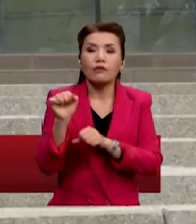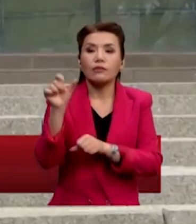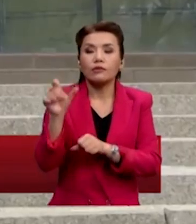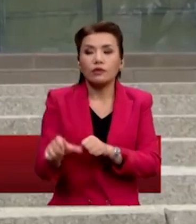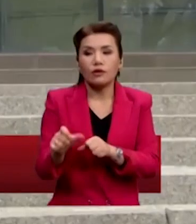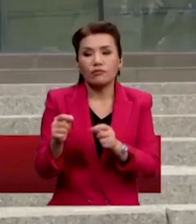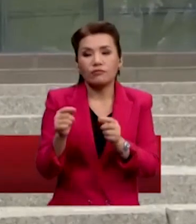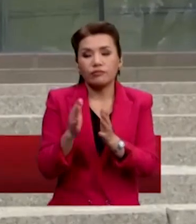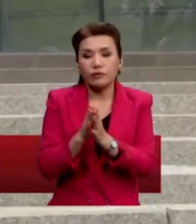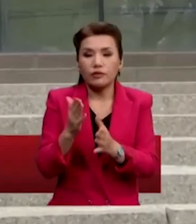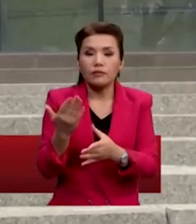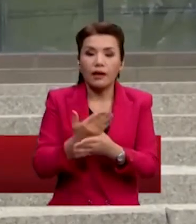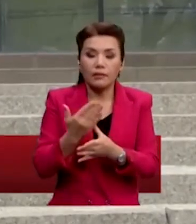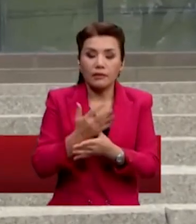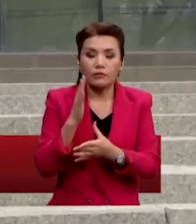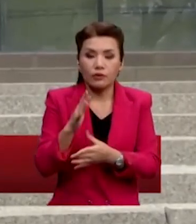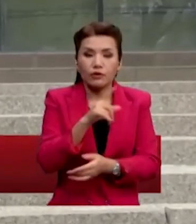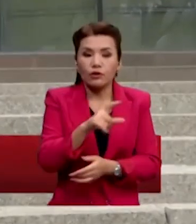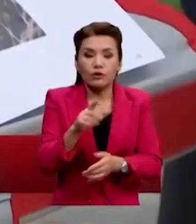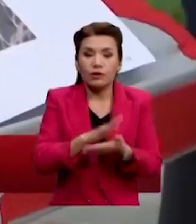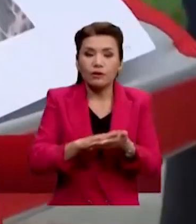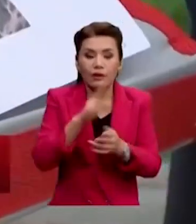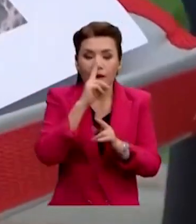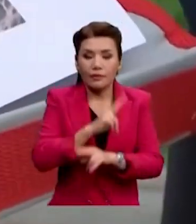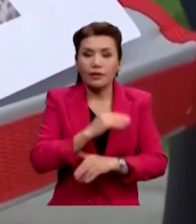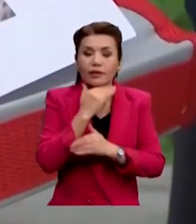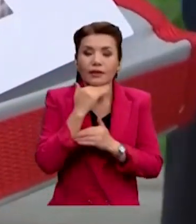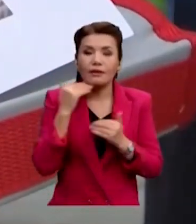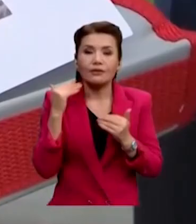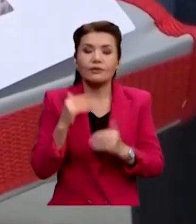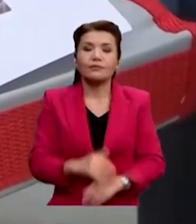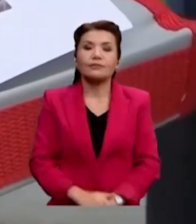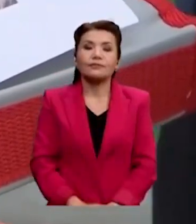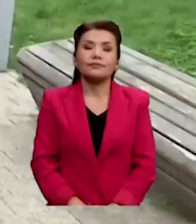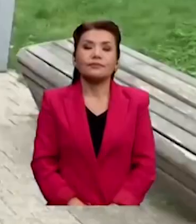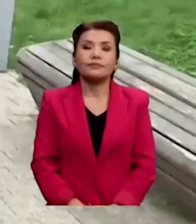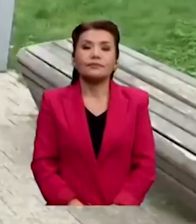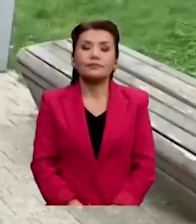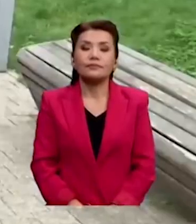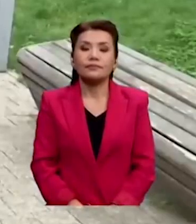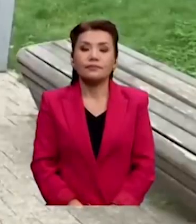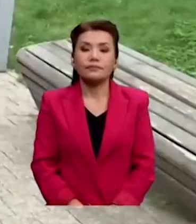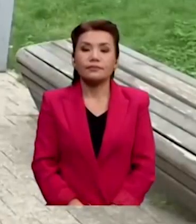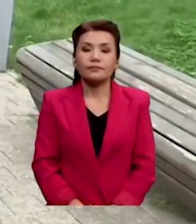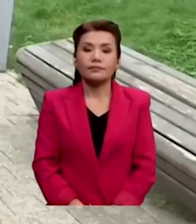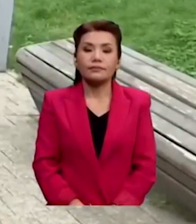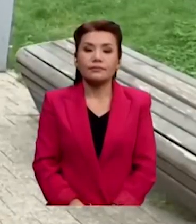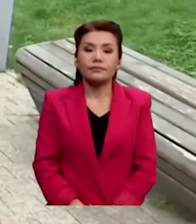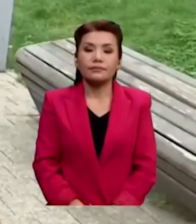жалдамақ. Үйкені қолдағы бардан ешкімнің айырылғысы жоқ. Жадырау Маржан, Нұрлан Досмағанбетов, Атамекен Бизнес.